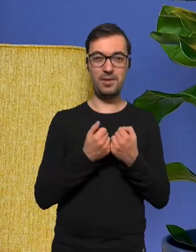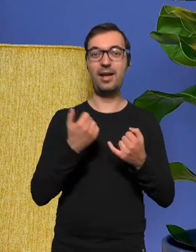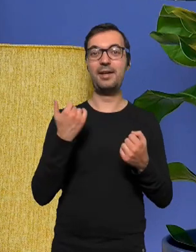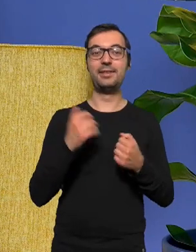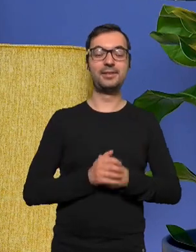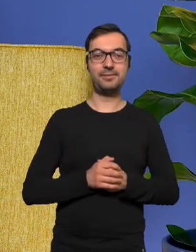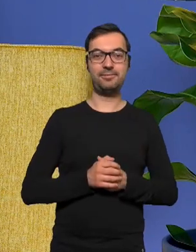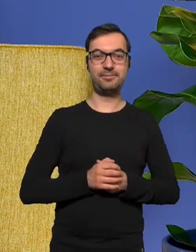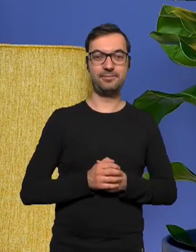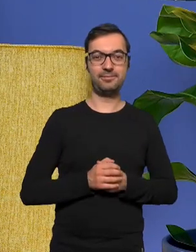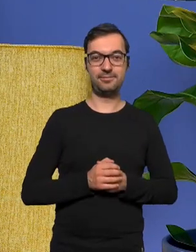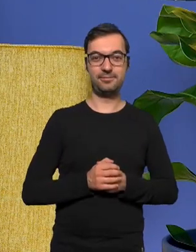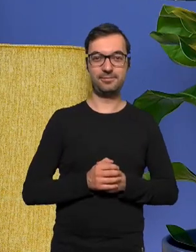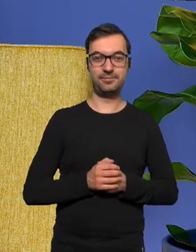im